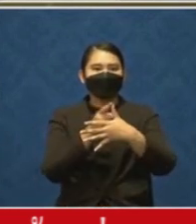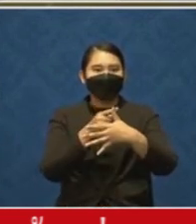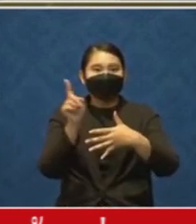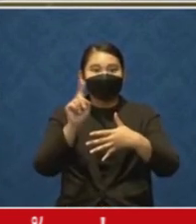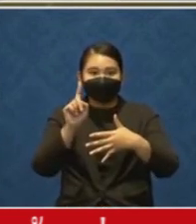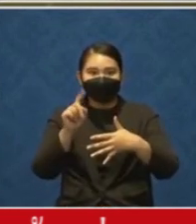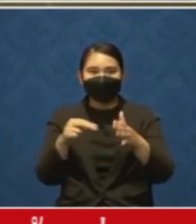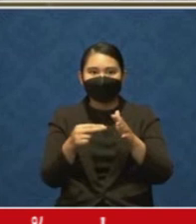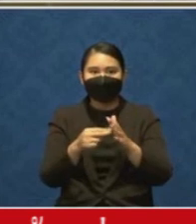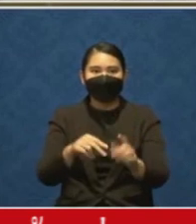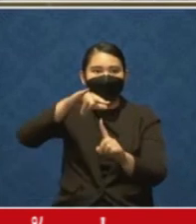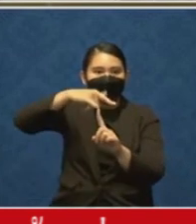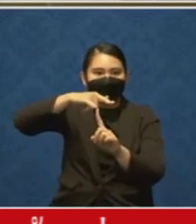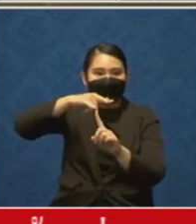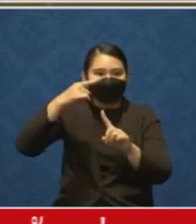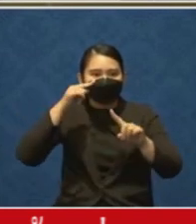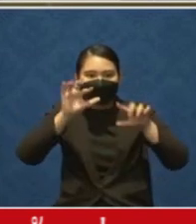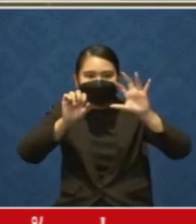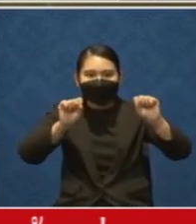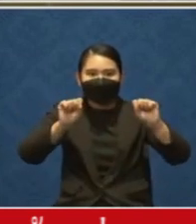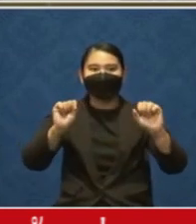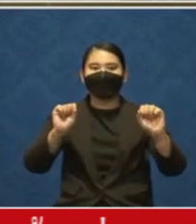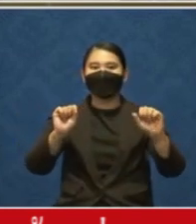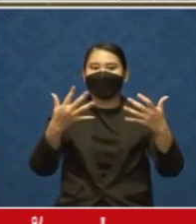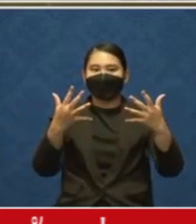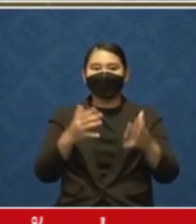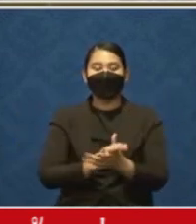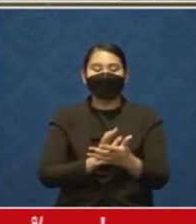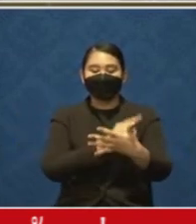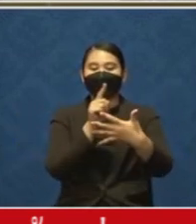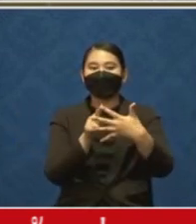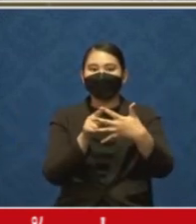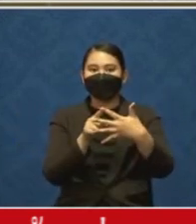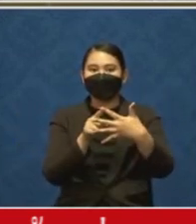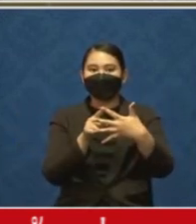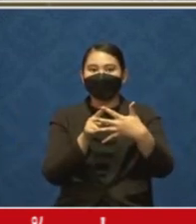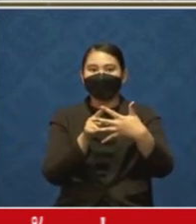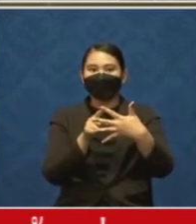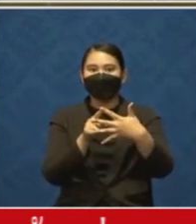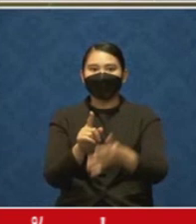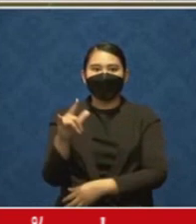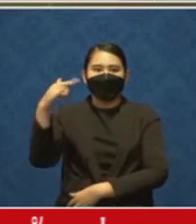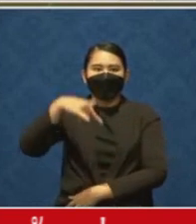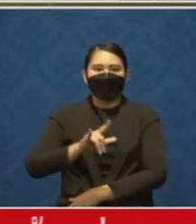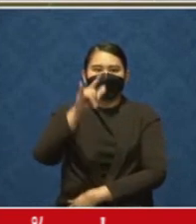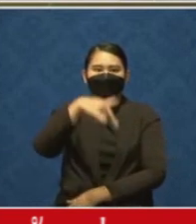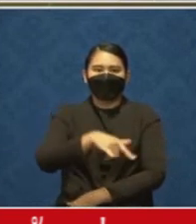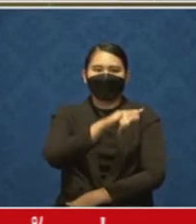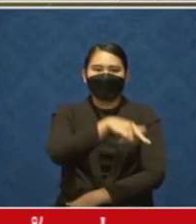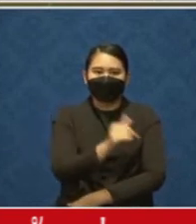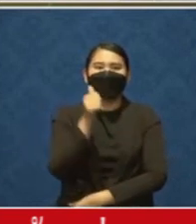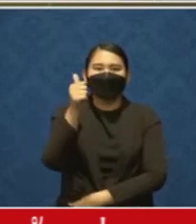ดาร์เนี่ยไม่สามารถตรวจจับได้2ครับบินด้วยท่วงท่าพิสดารครับ